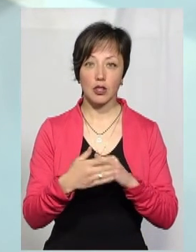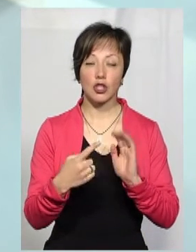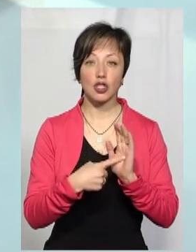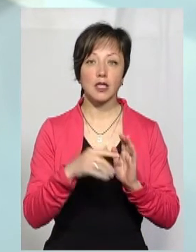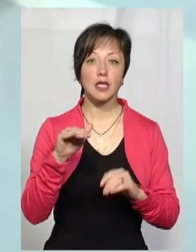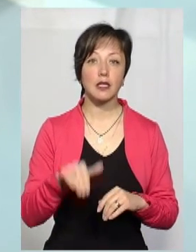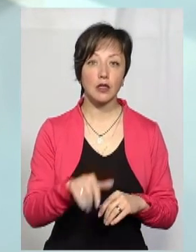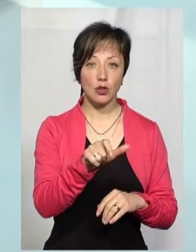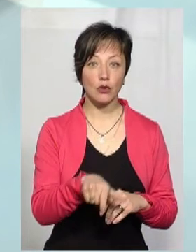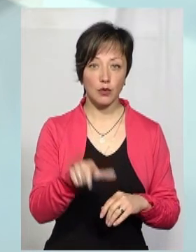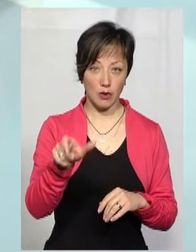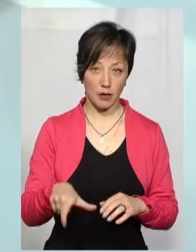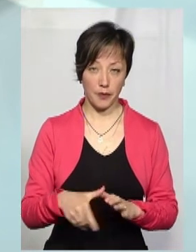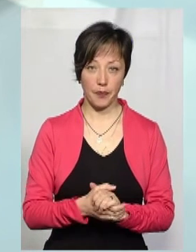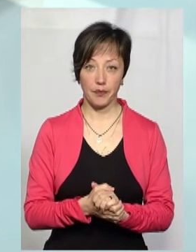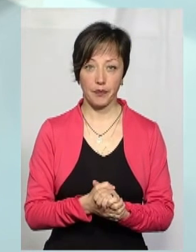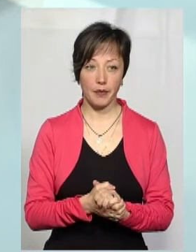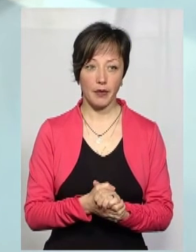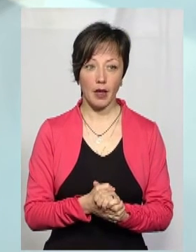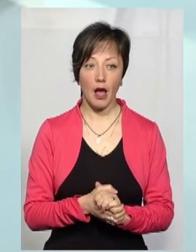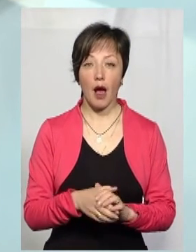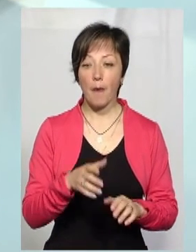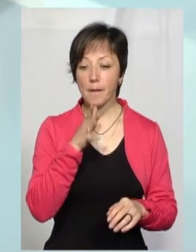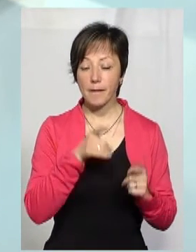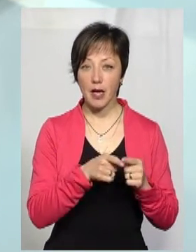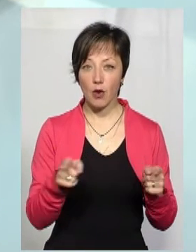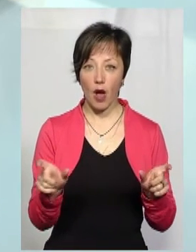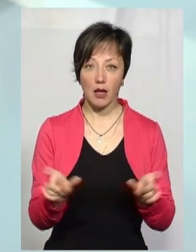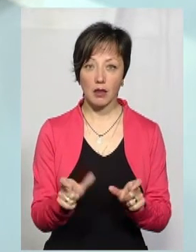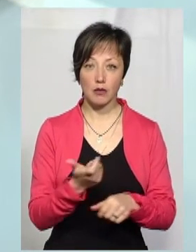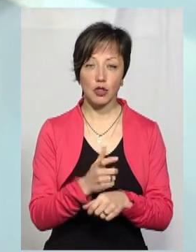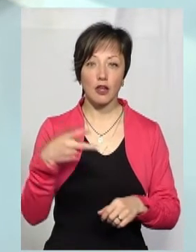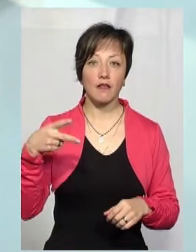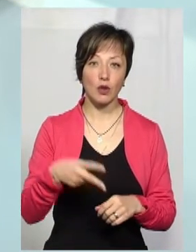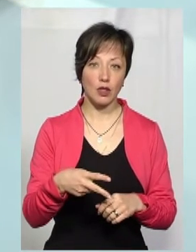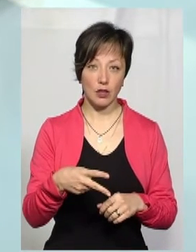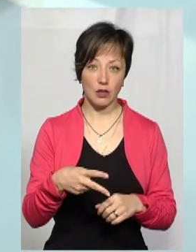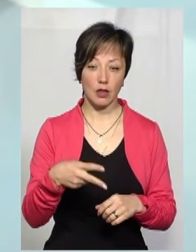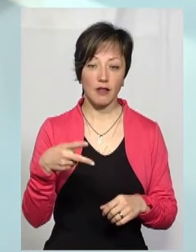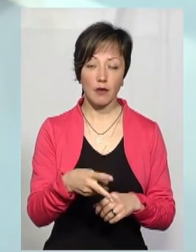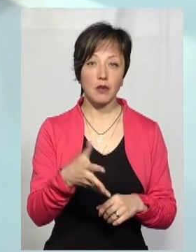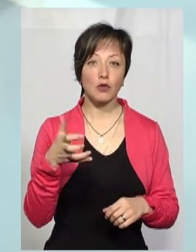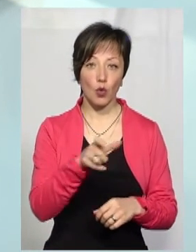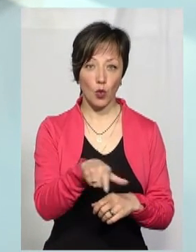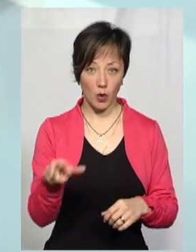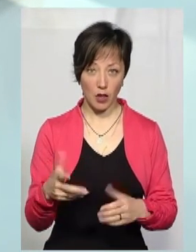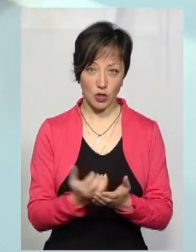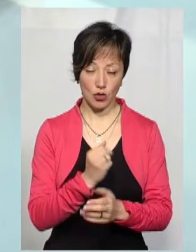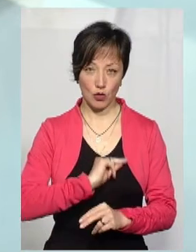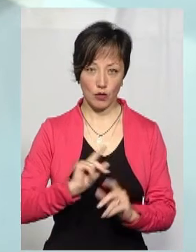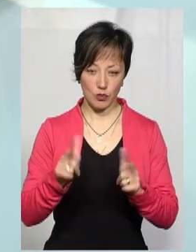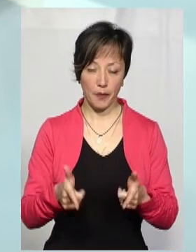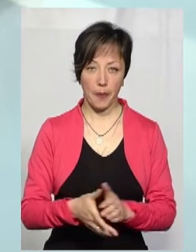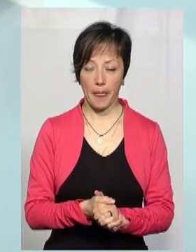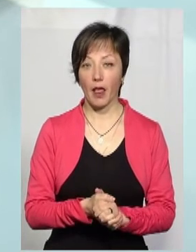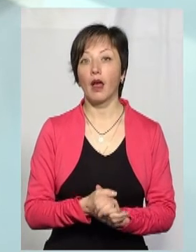майже 6 тисяч громадян. За сам карантин, в період карантину, там більше 2 майже 2500 громадян було